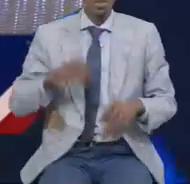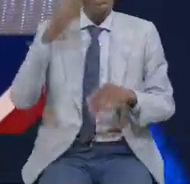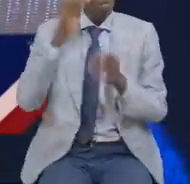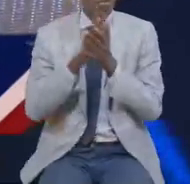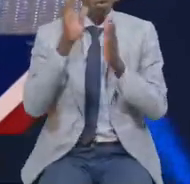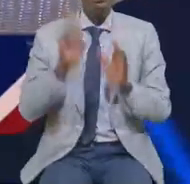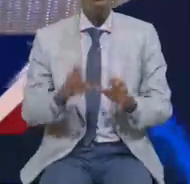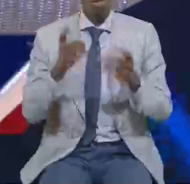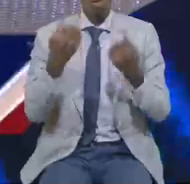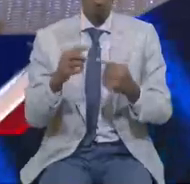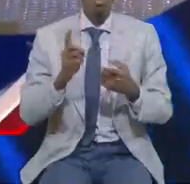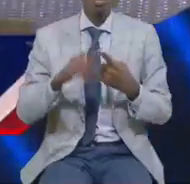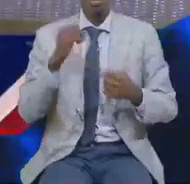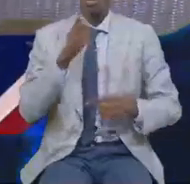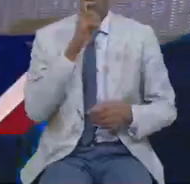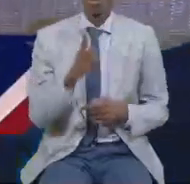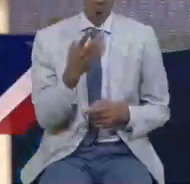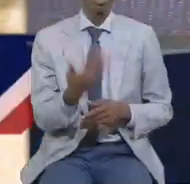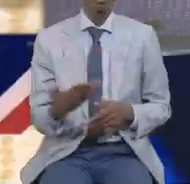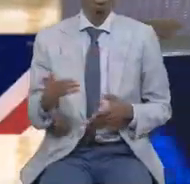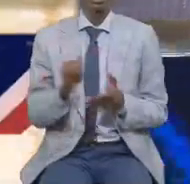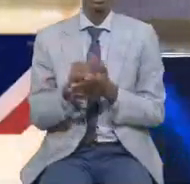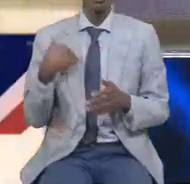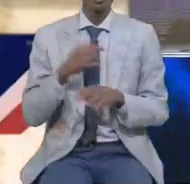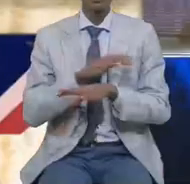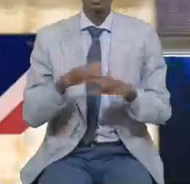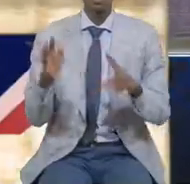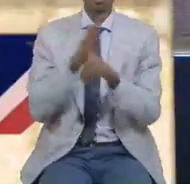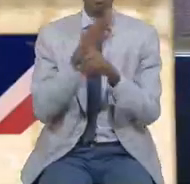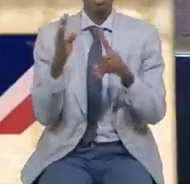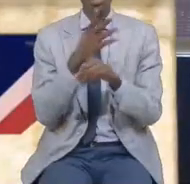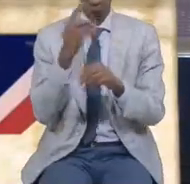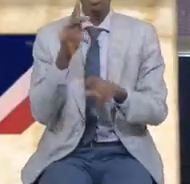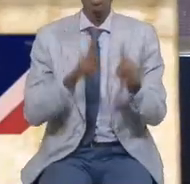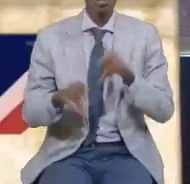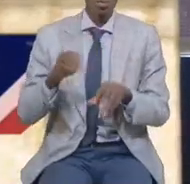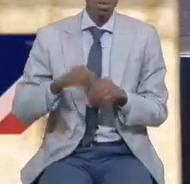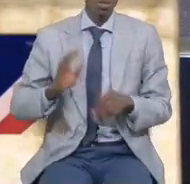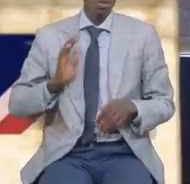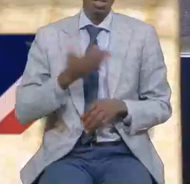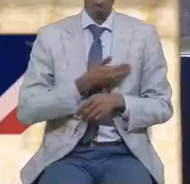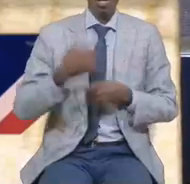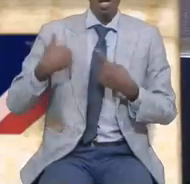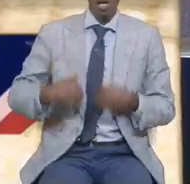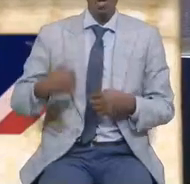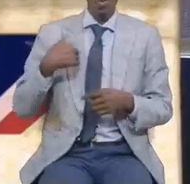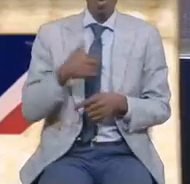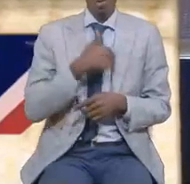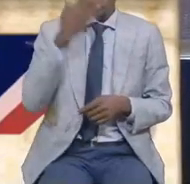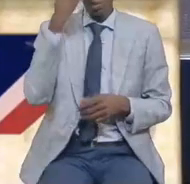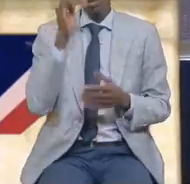à la vraie foi. Qu'on ne flatte pas les gens. Dans notre cœur, nous savons que